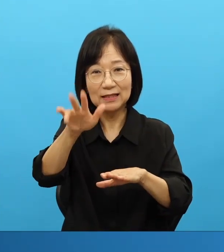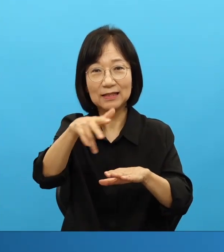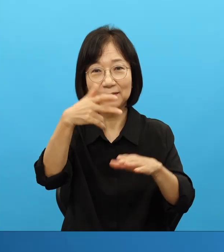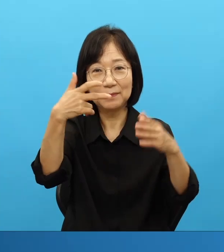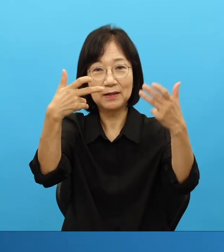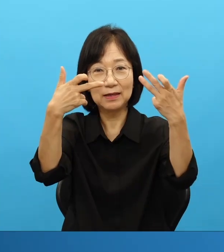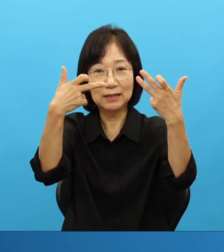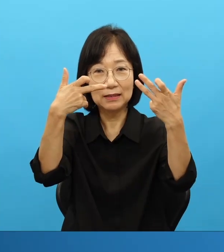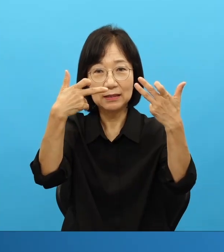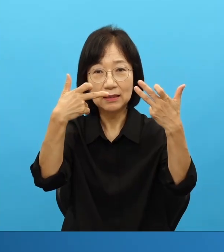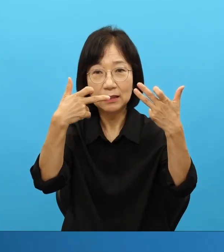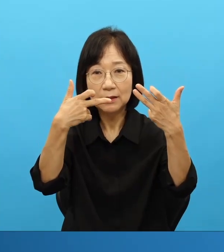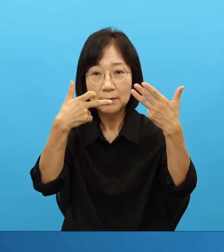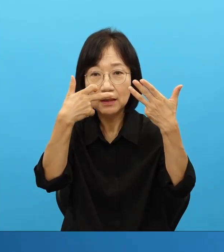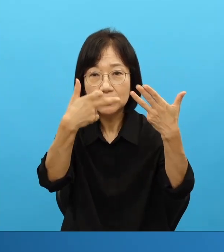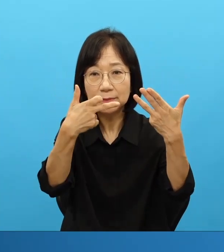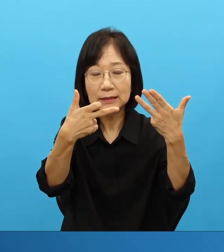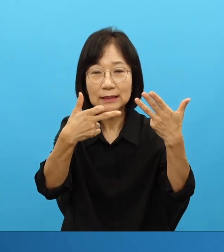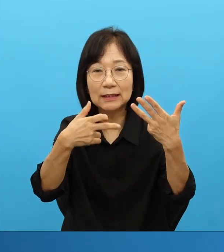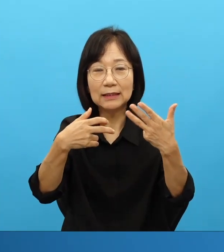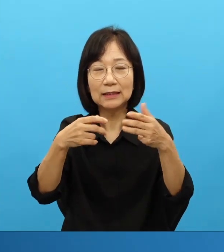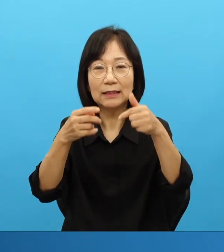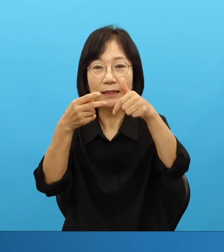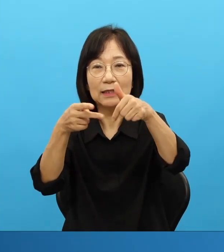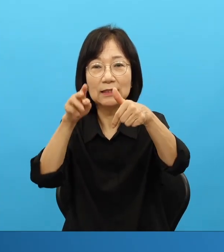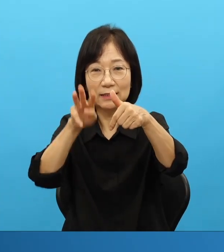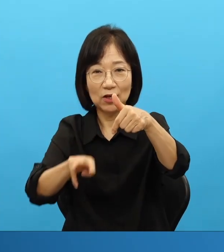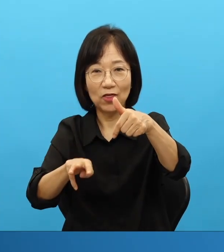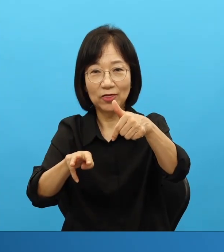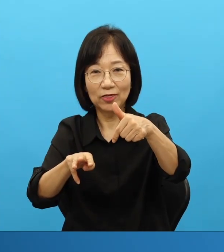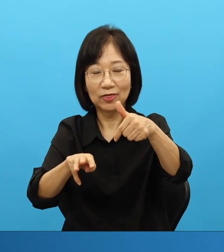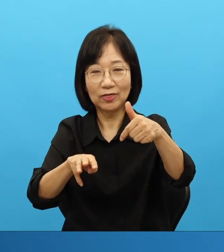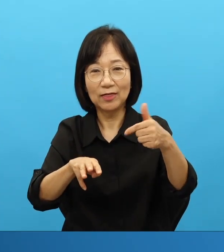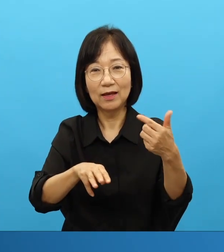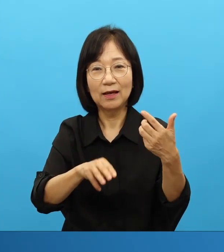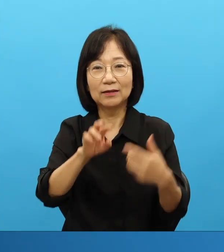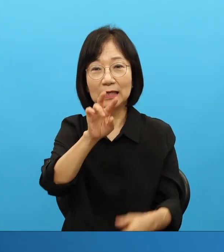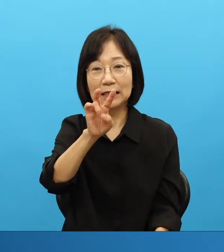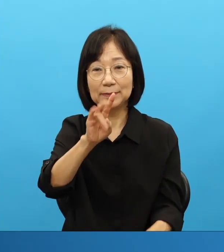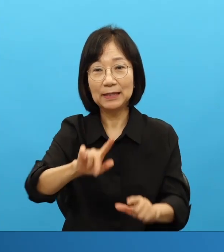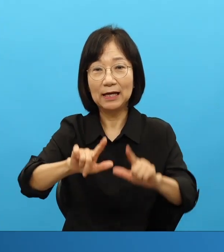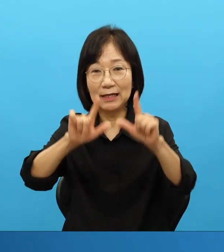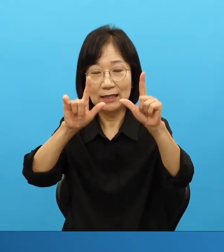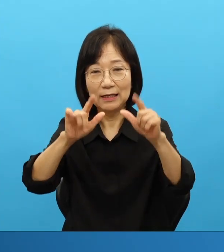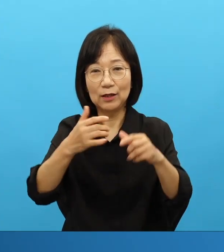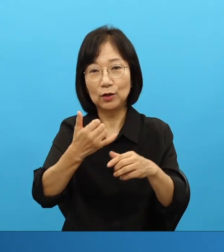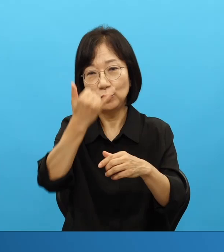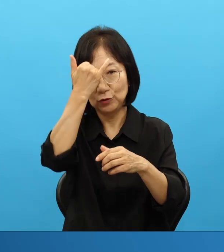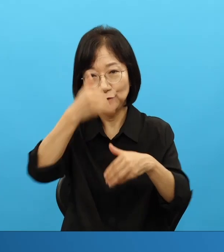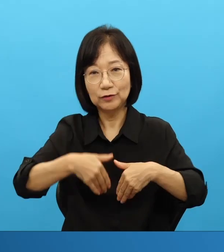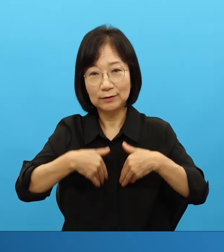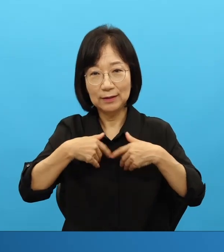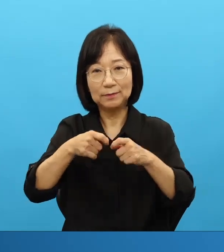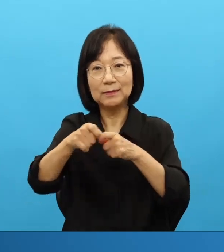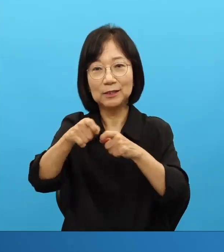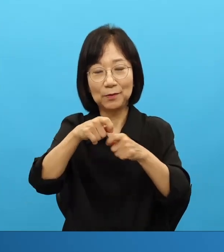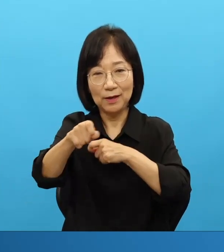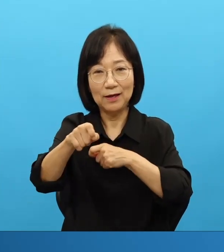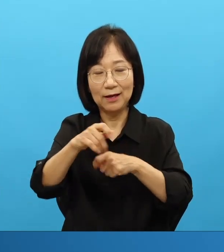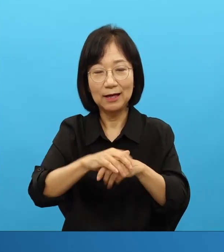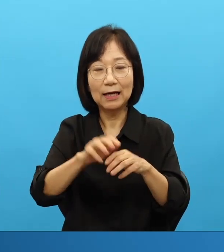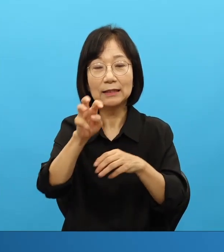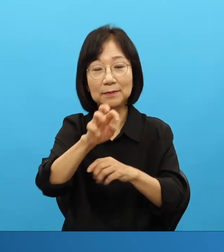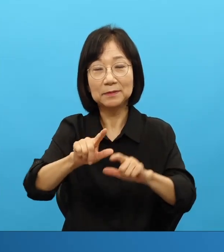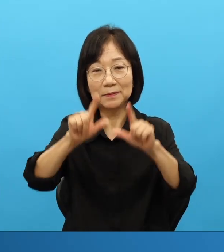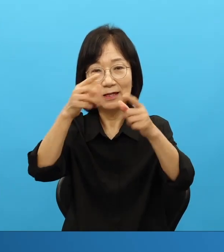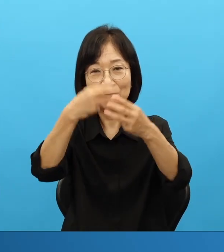인천지회, 24일 충남지회를 중심으로 예배하고 31일 토요 핵심은 렘넌트 데이로 진행됩니다.